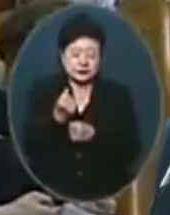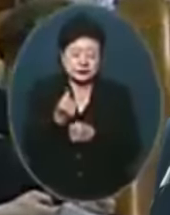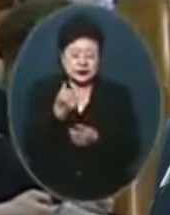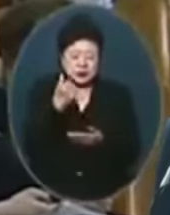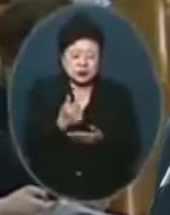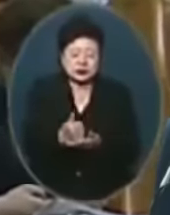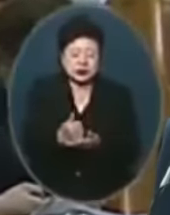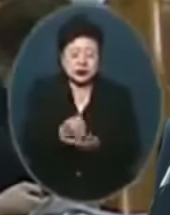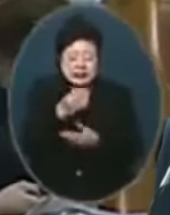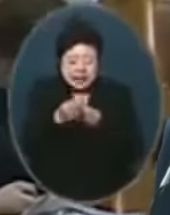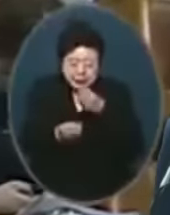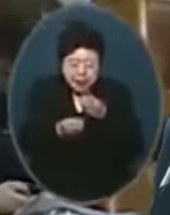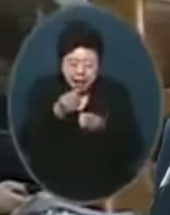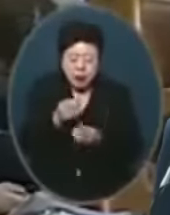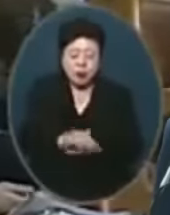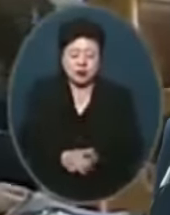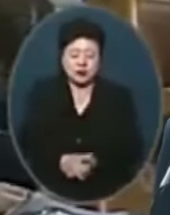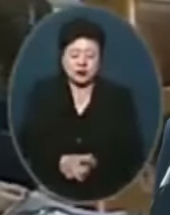죄를 자백하고